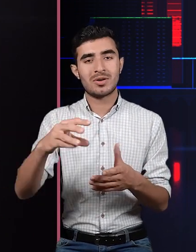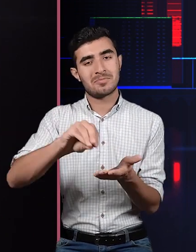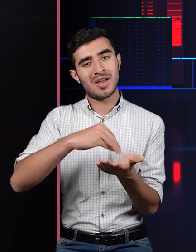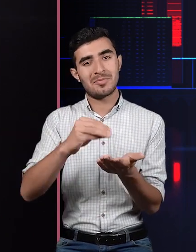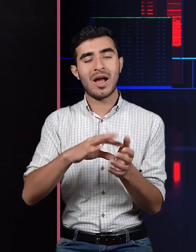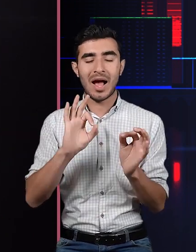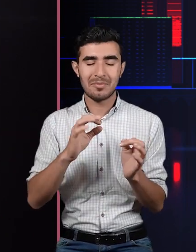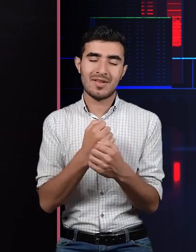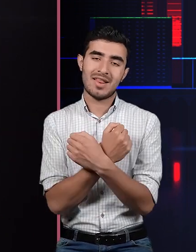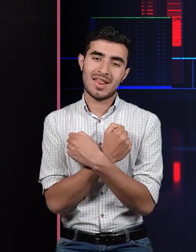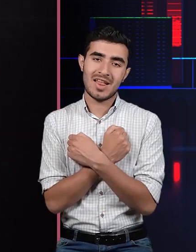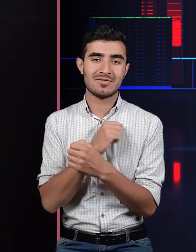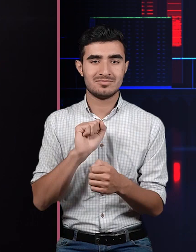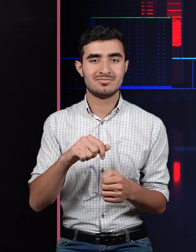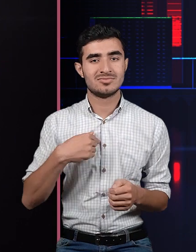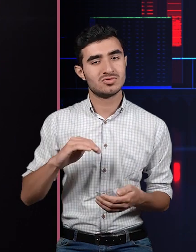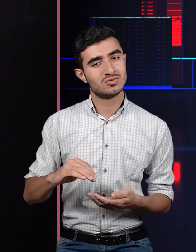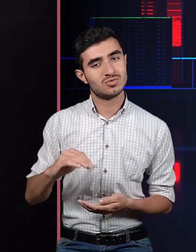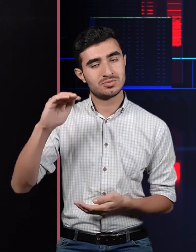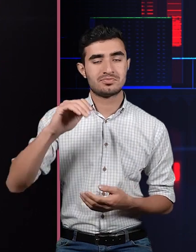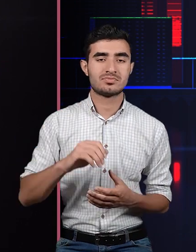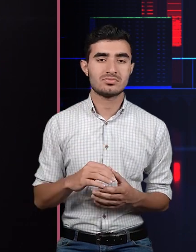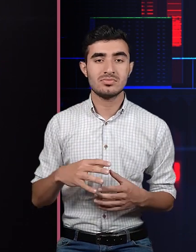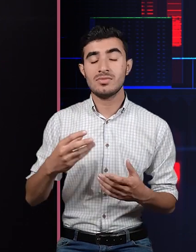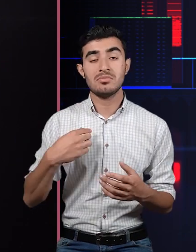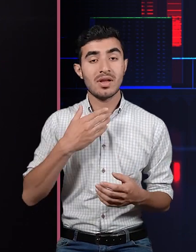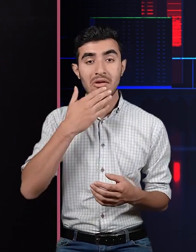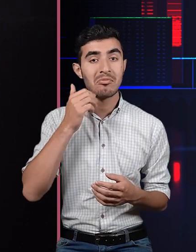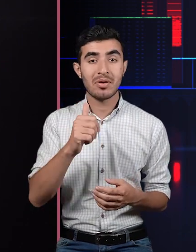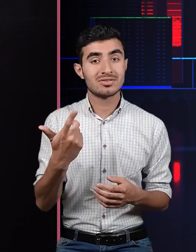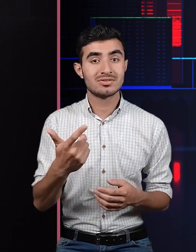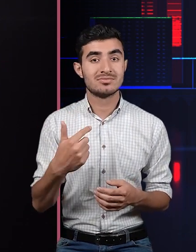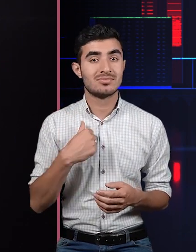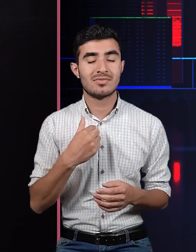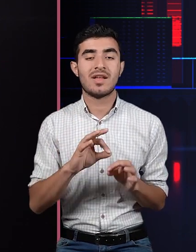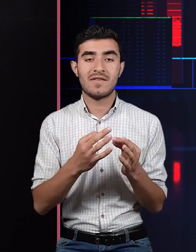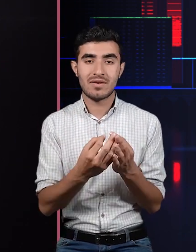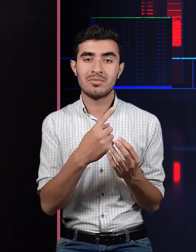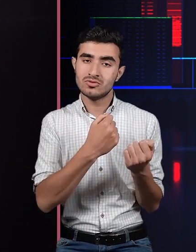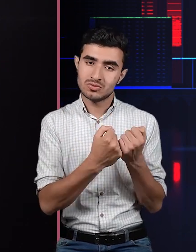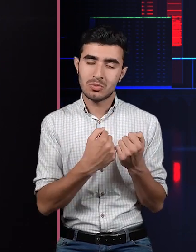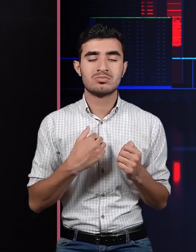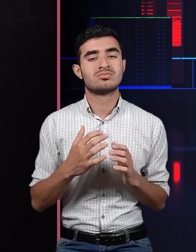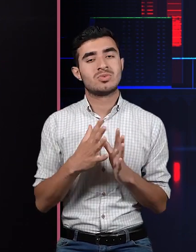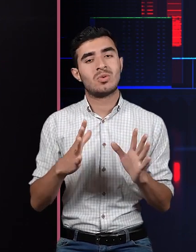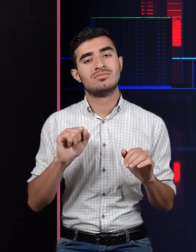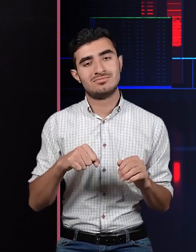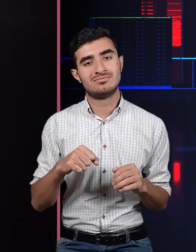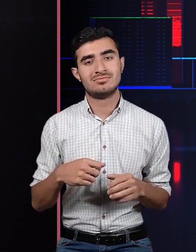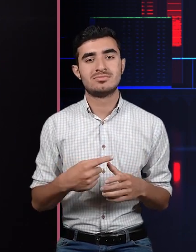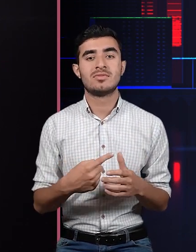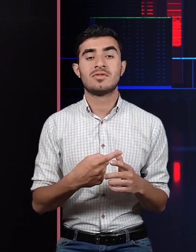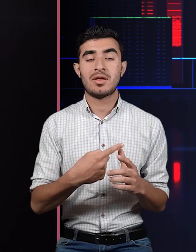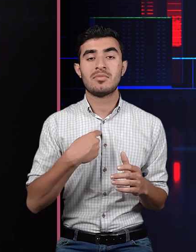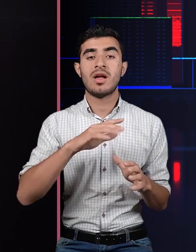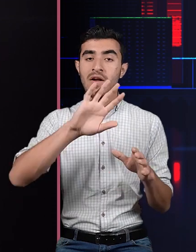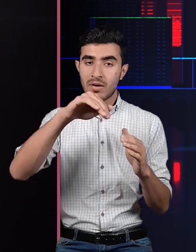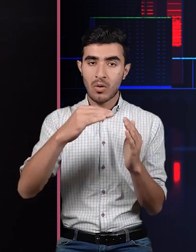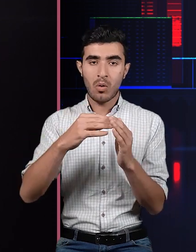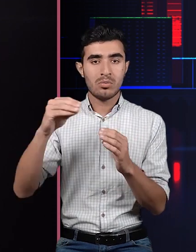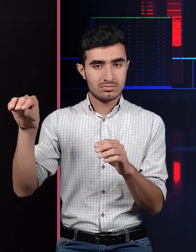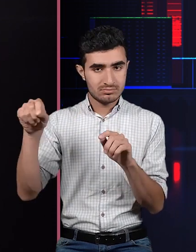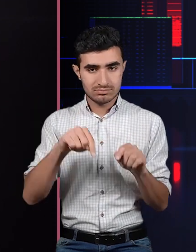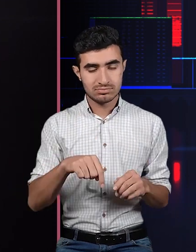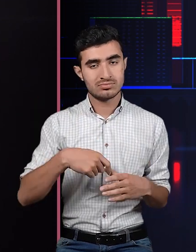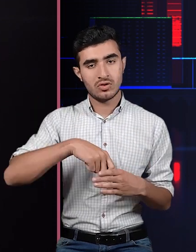रिलेटेड थिंग्स. And then, and the best part was that my parents really encouraged me. So when I would come back, I would cook for my family. And